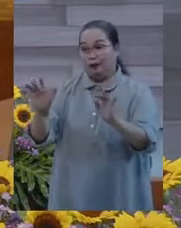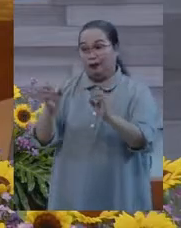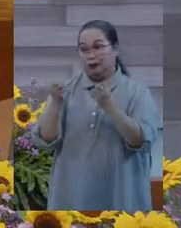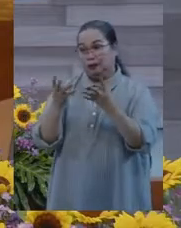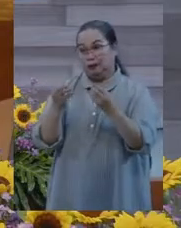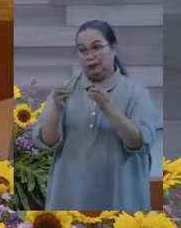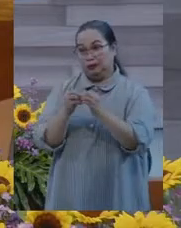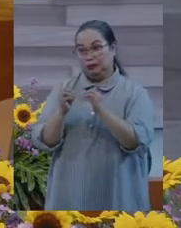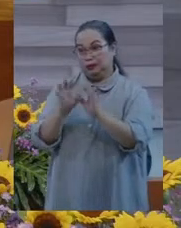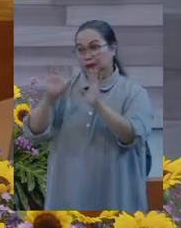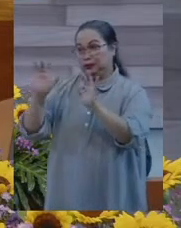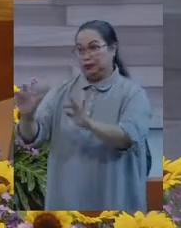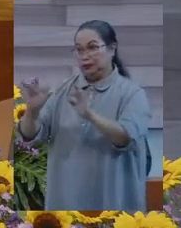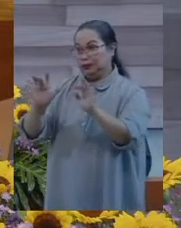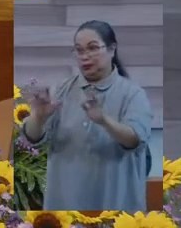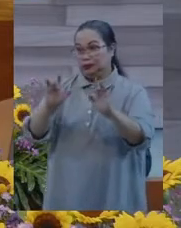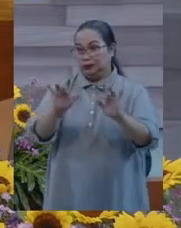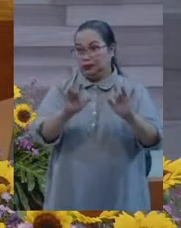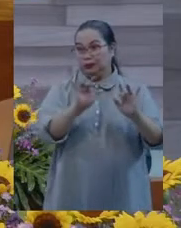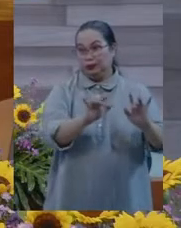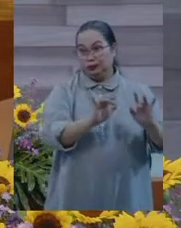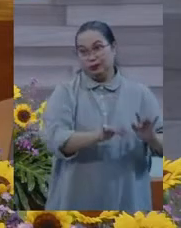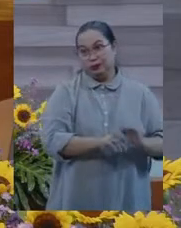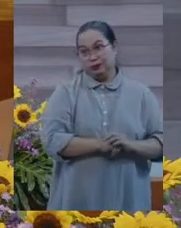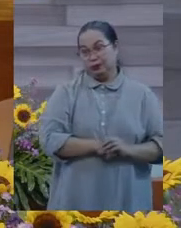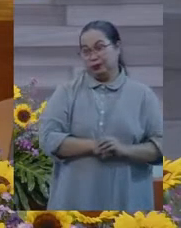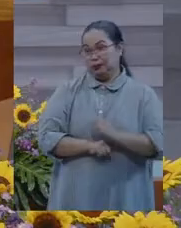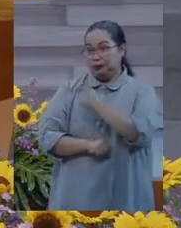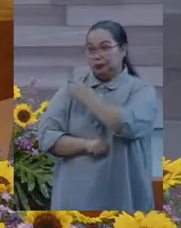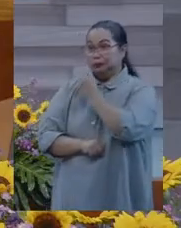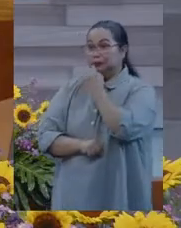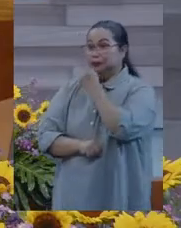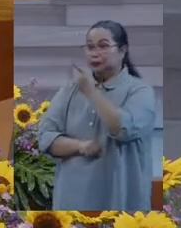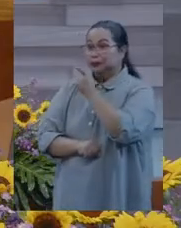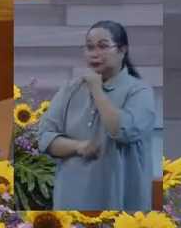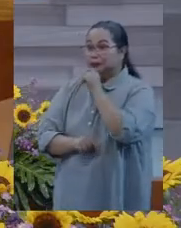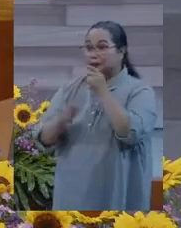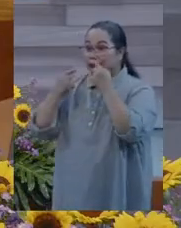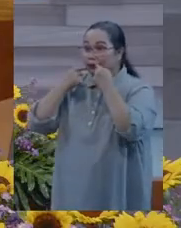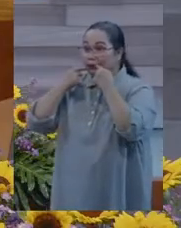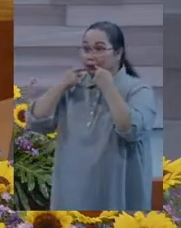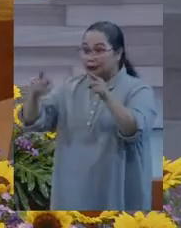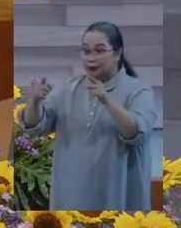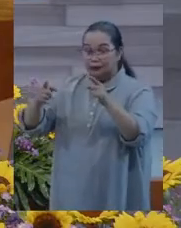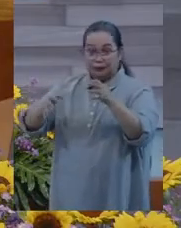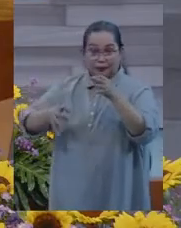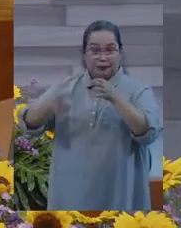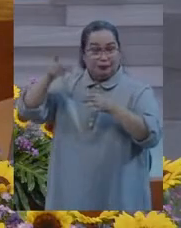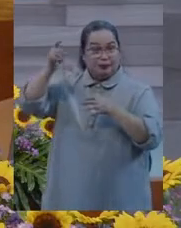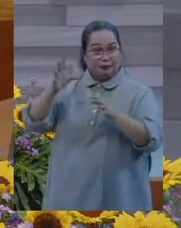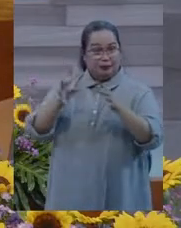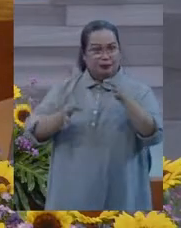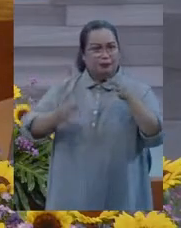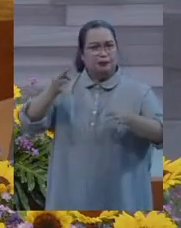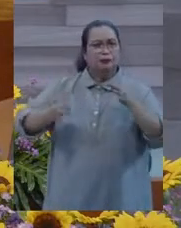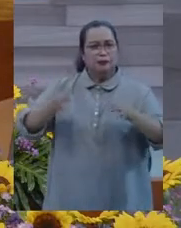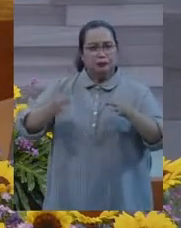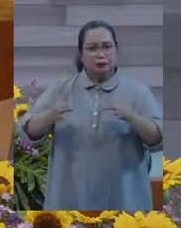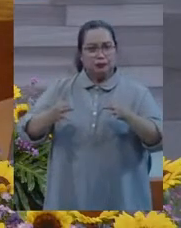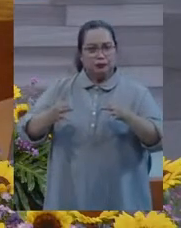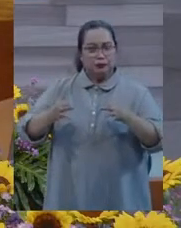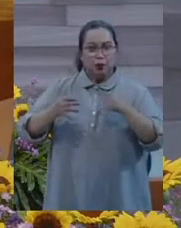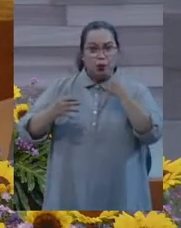pa. Hindi ko na po babasahin lahat. Ito po ay isang deklarasyon ng paghuhukom ng Diyos. Ang